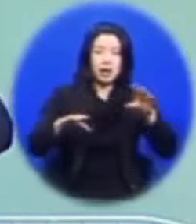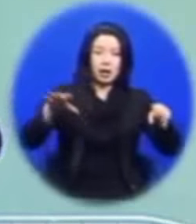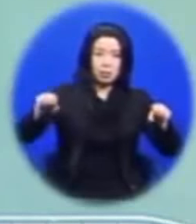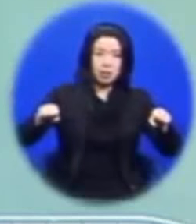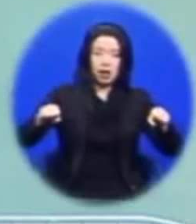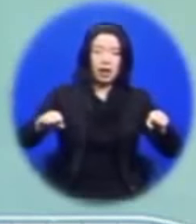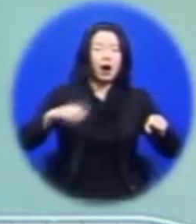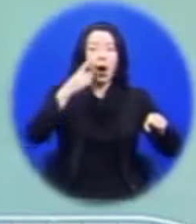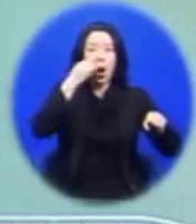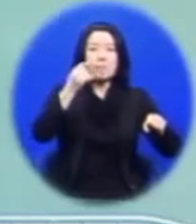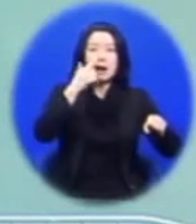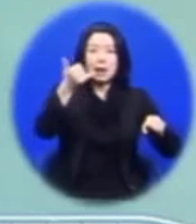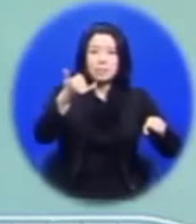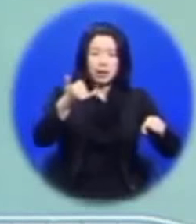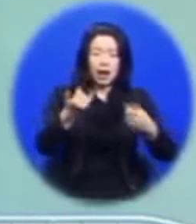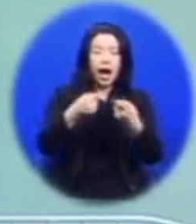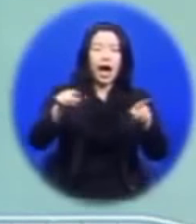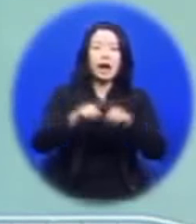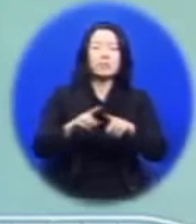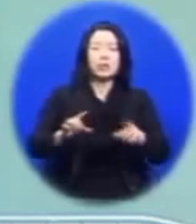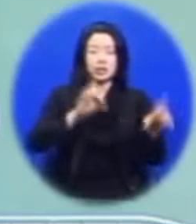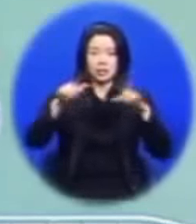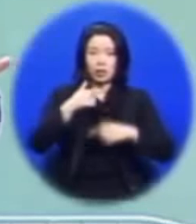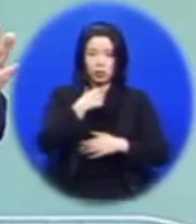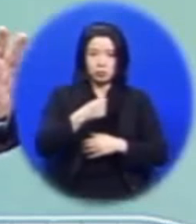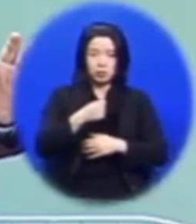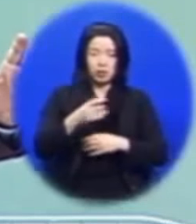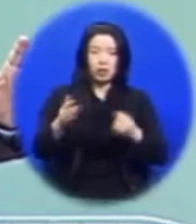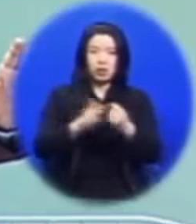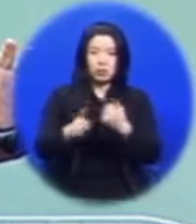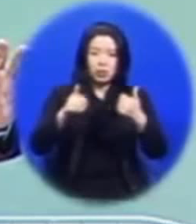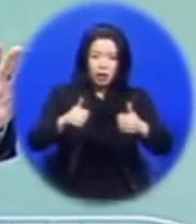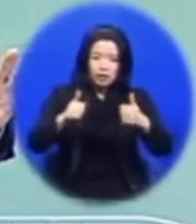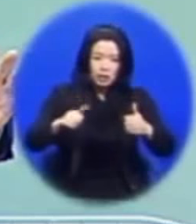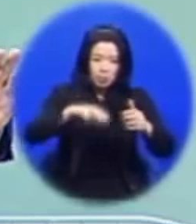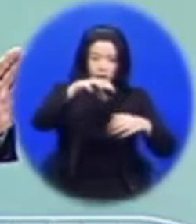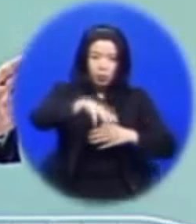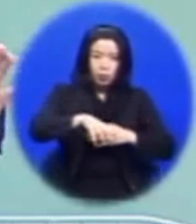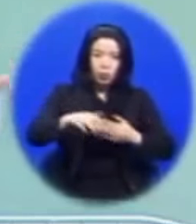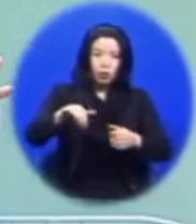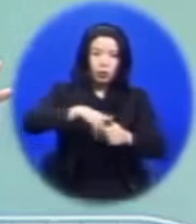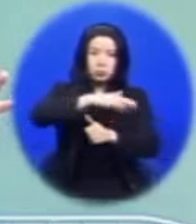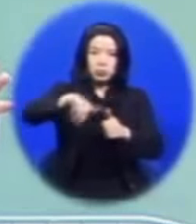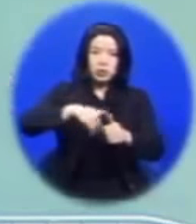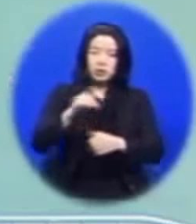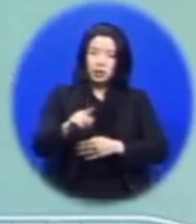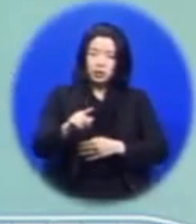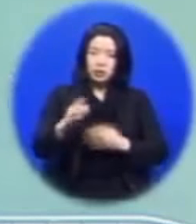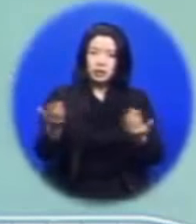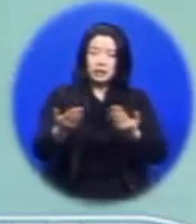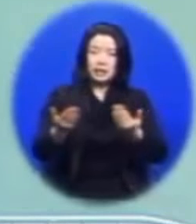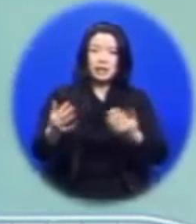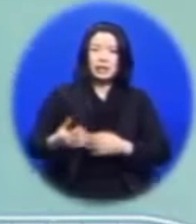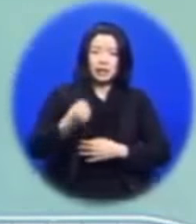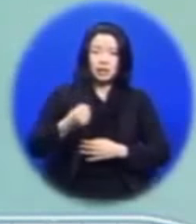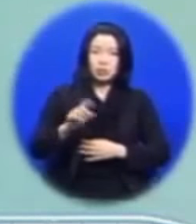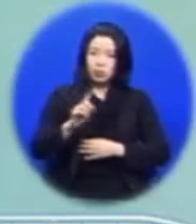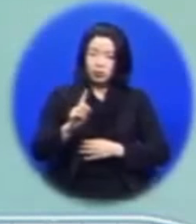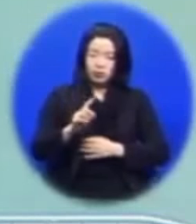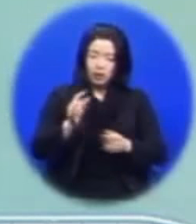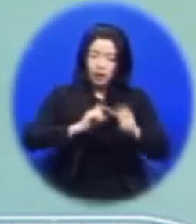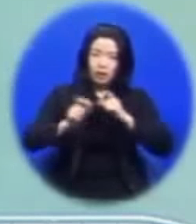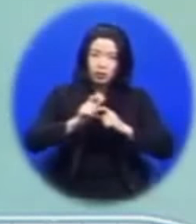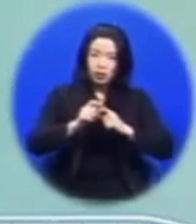같이 살고 싶다 그러니이 재판 분위기가이 도무지 그 일로 인해 가지고 어떻게 더